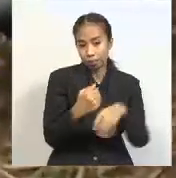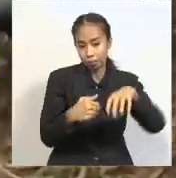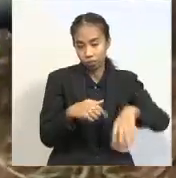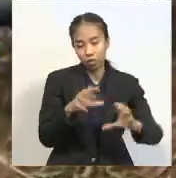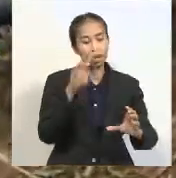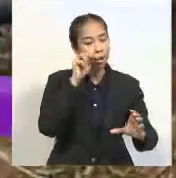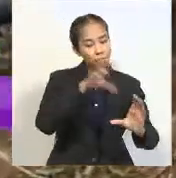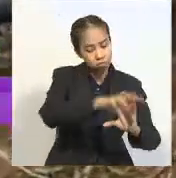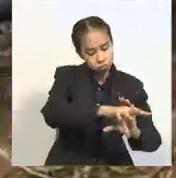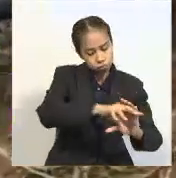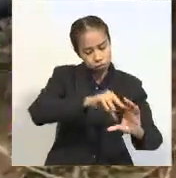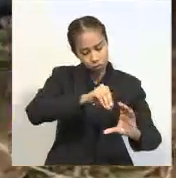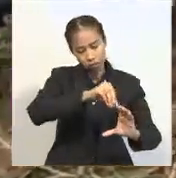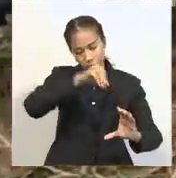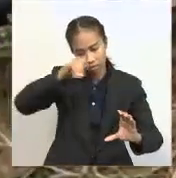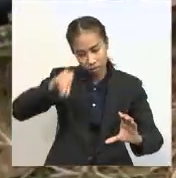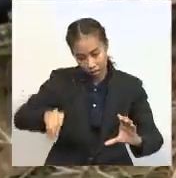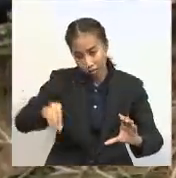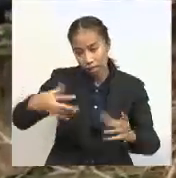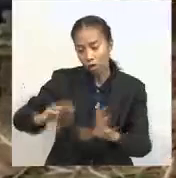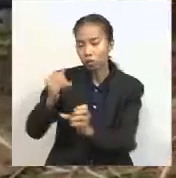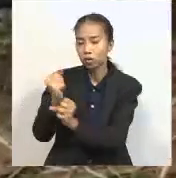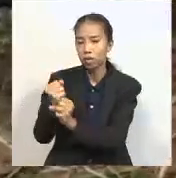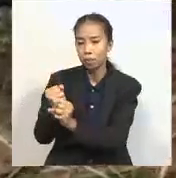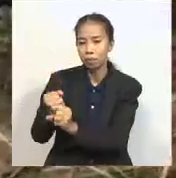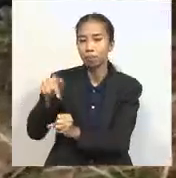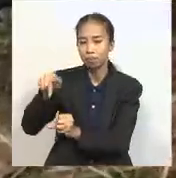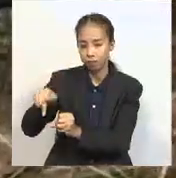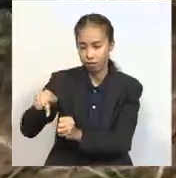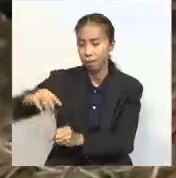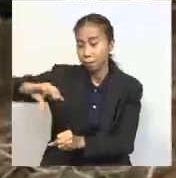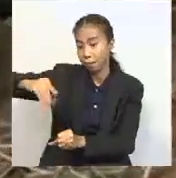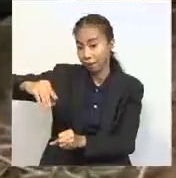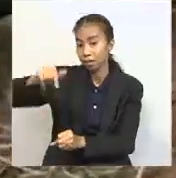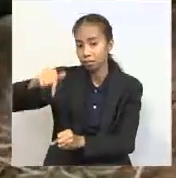านีสูบจ่ายน้ำประปาที่ดึงน้ำดิบจากแม่น้ำชีขึ้นมาผลิตประปา